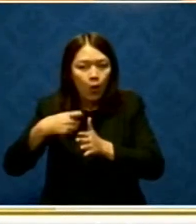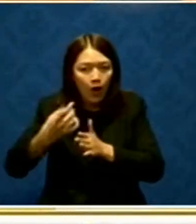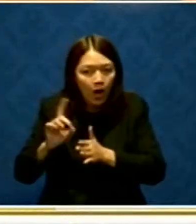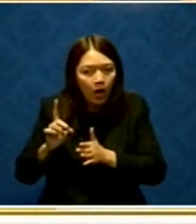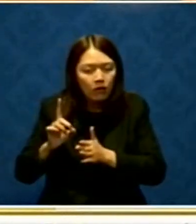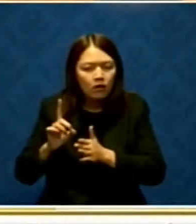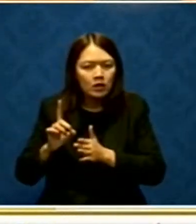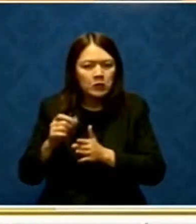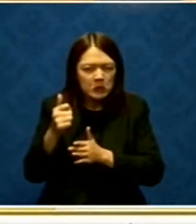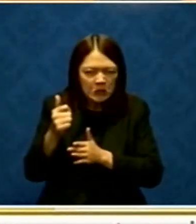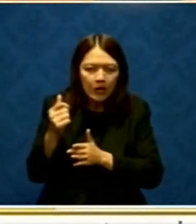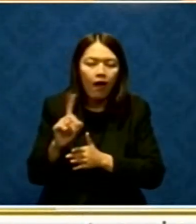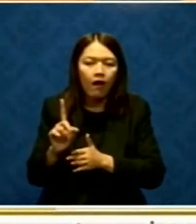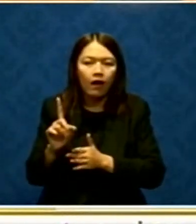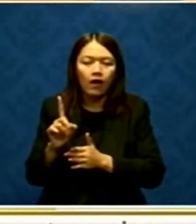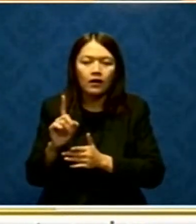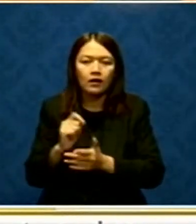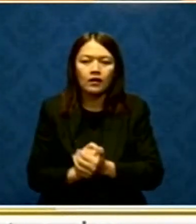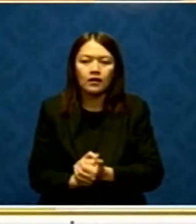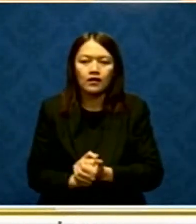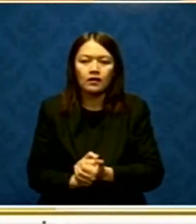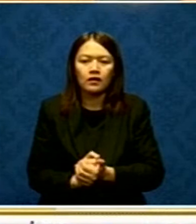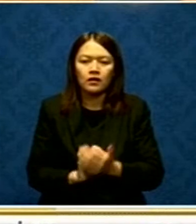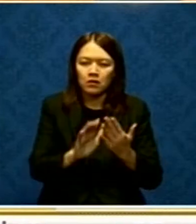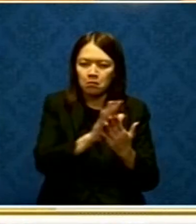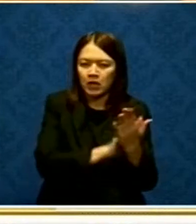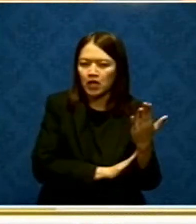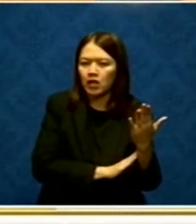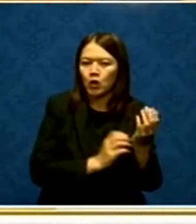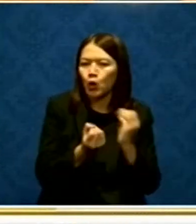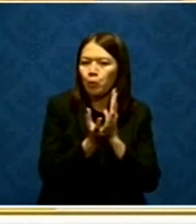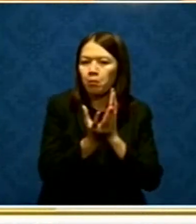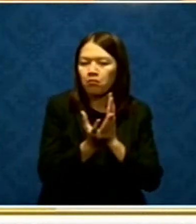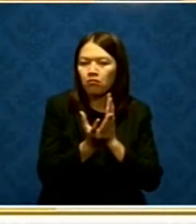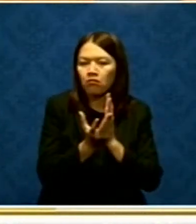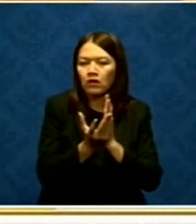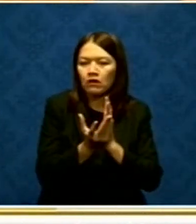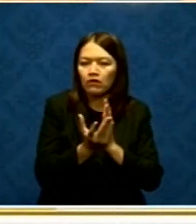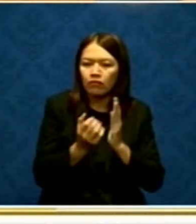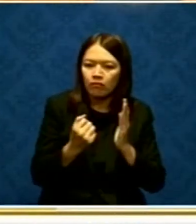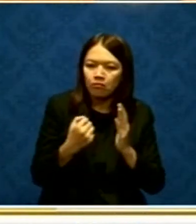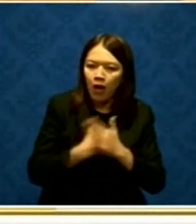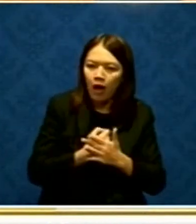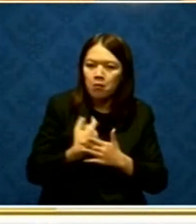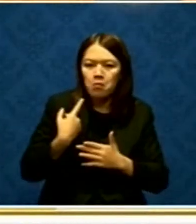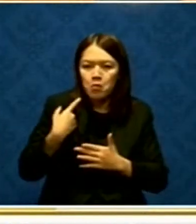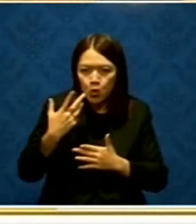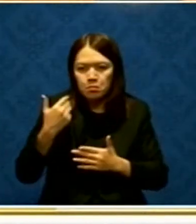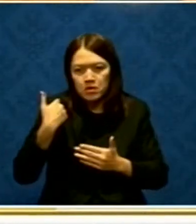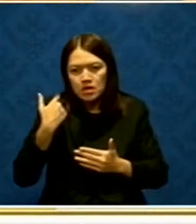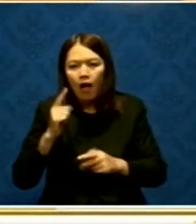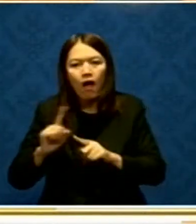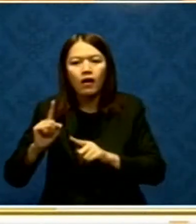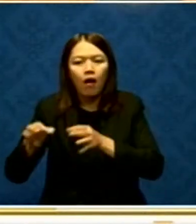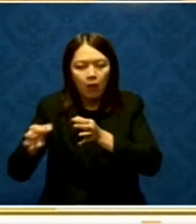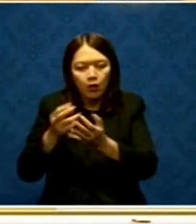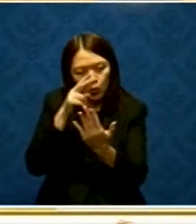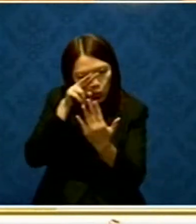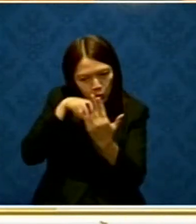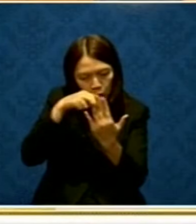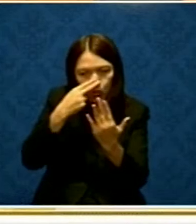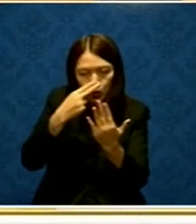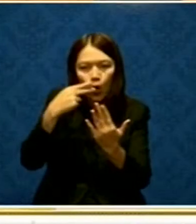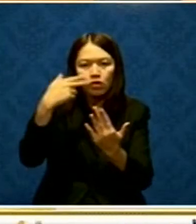วมีหลักประกันอะไรให้กับทางประเทศว่าไม่เสียประโยชน์กองทัพไม่เสียประโยชน์ก็จะดูละเอียดตรงนั้นแหละถึงจะเลือกแนวท